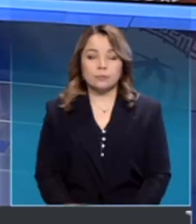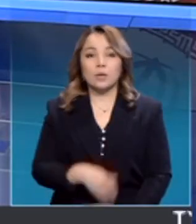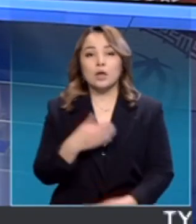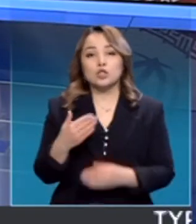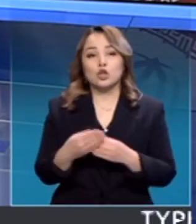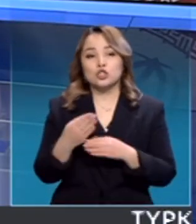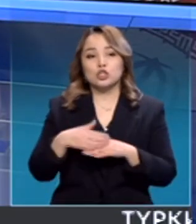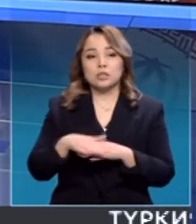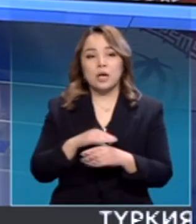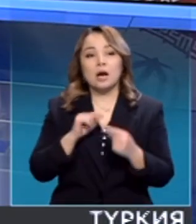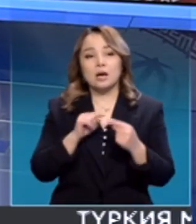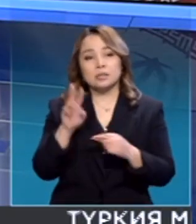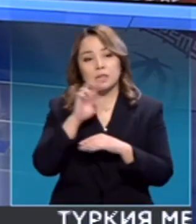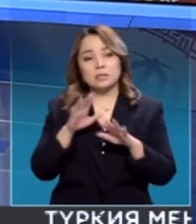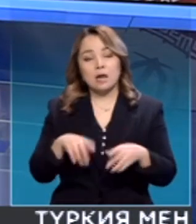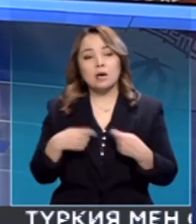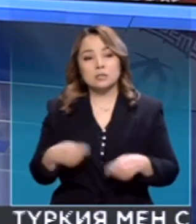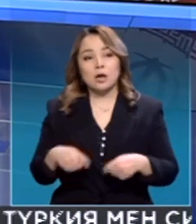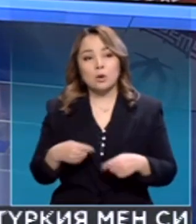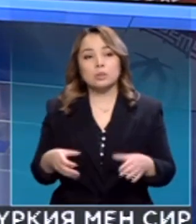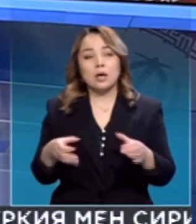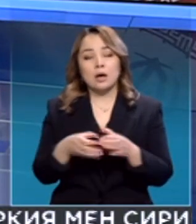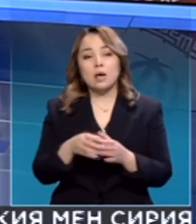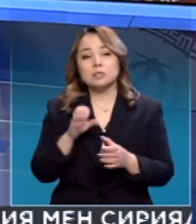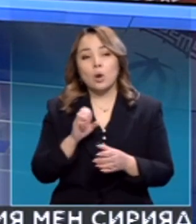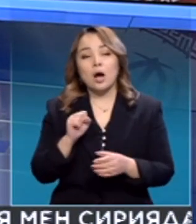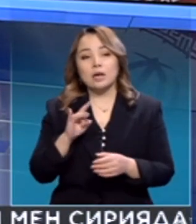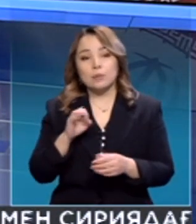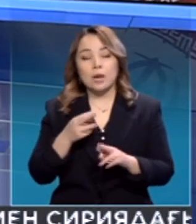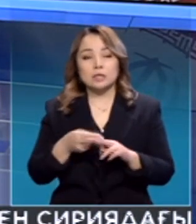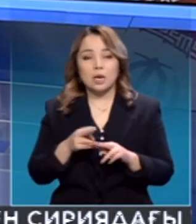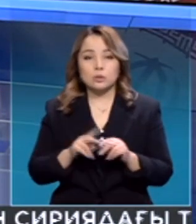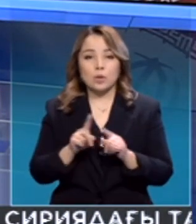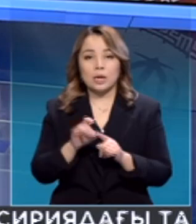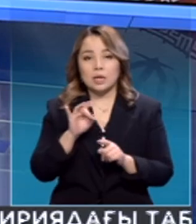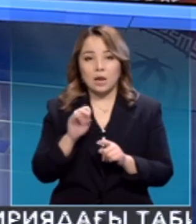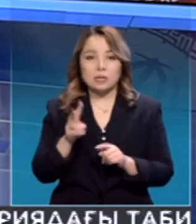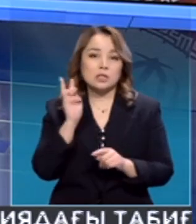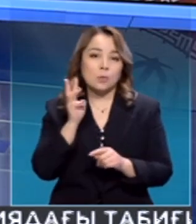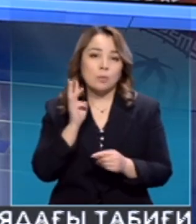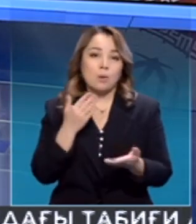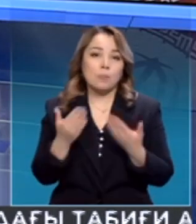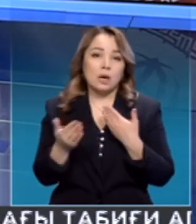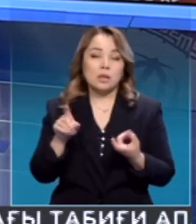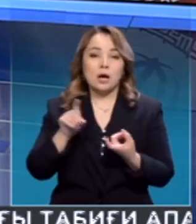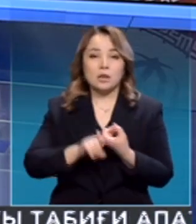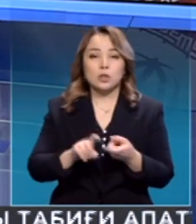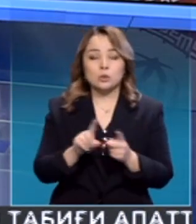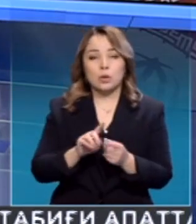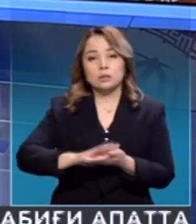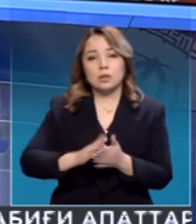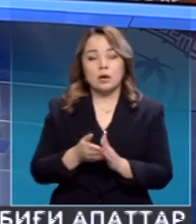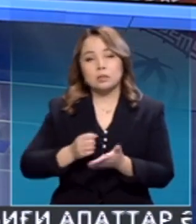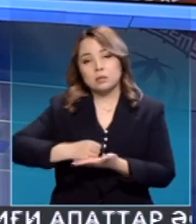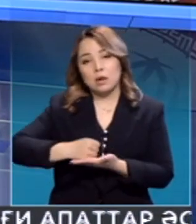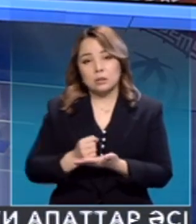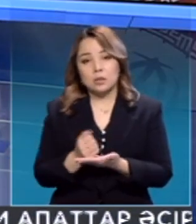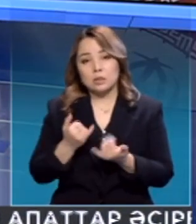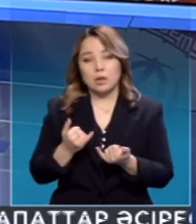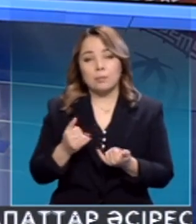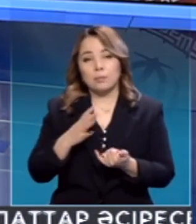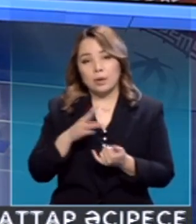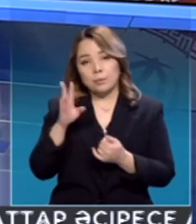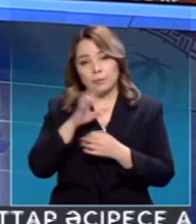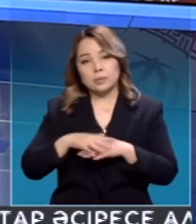Таяу шығыстағы қарсылас екел Сауд Арабиясы мен Иран дипломатиялық байланыстарды қайта жандандыруға уағдаласты. Бұл туралы